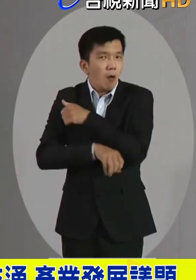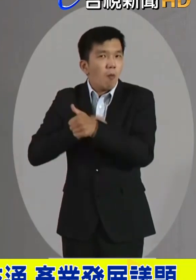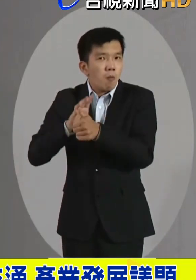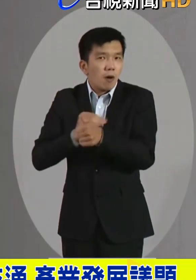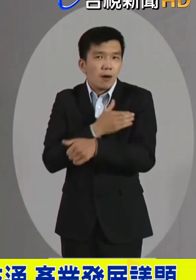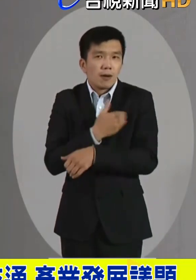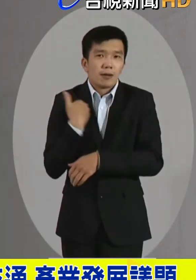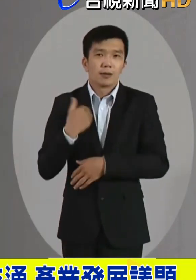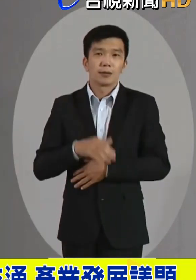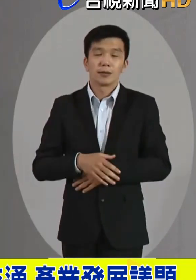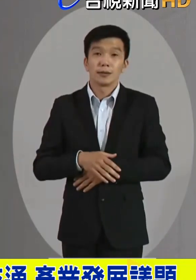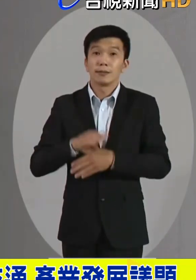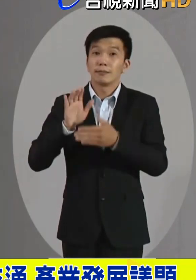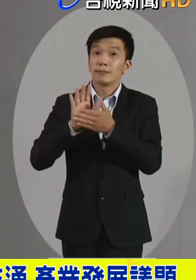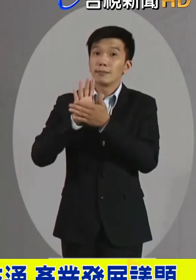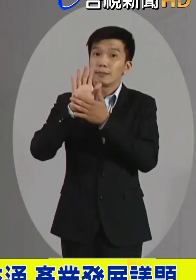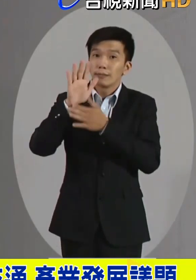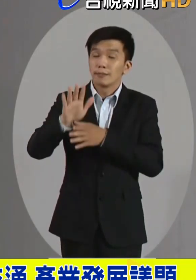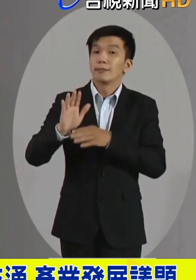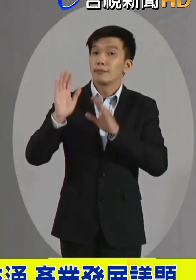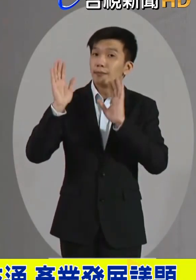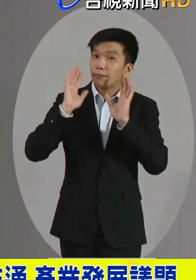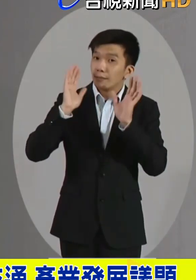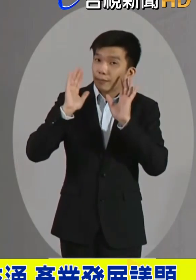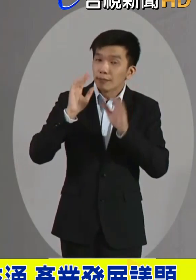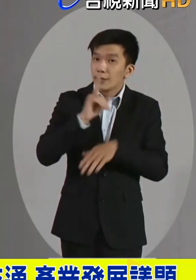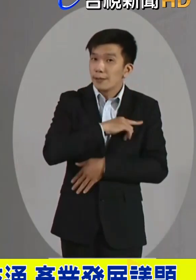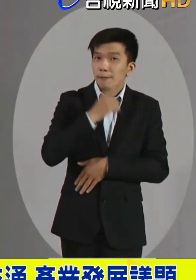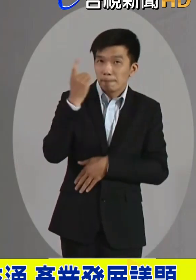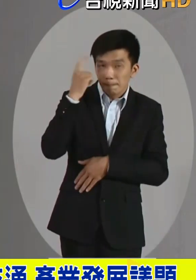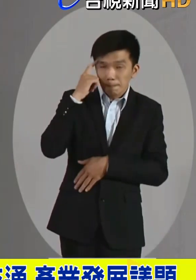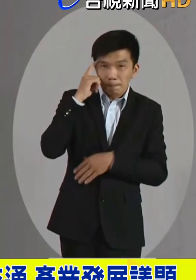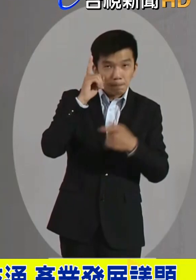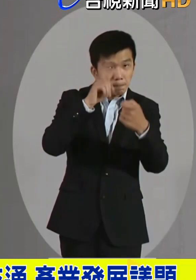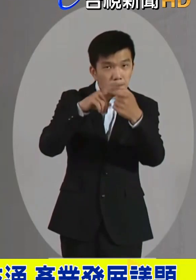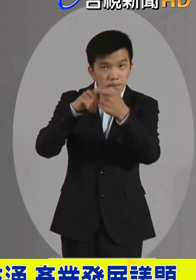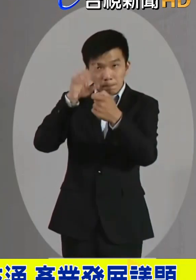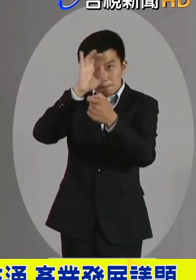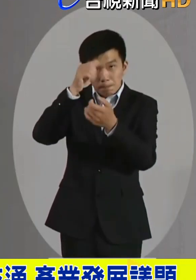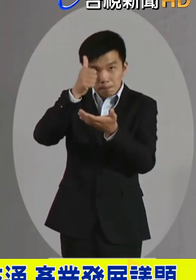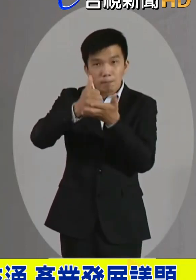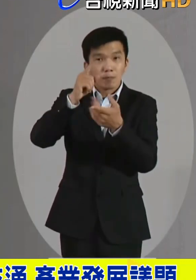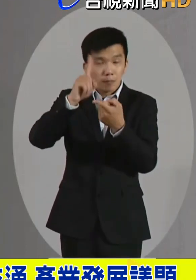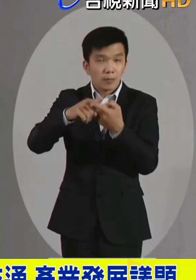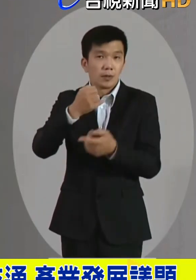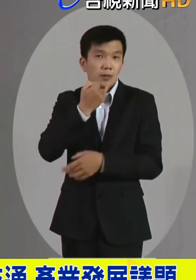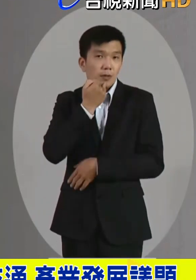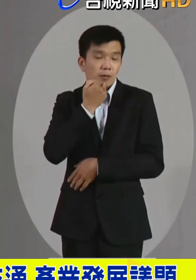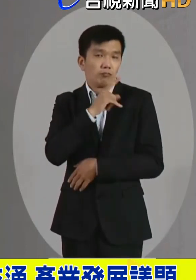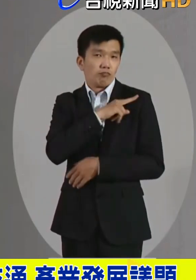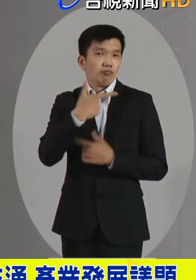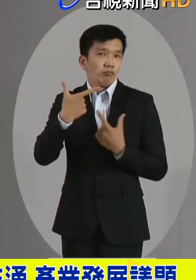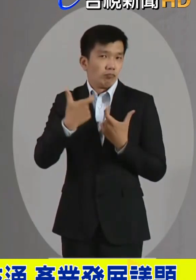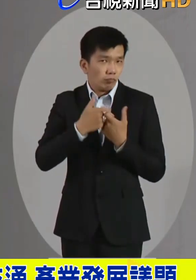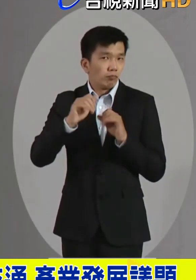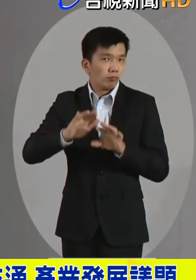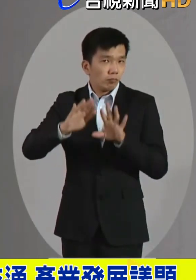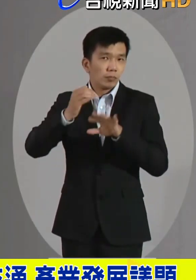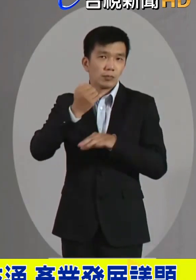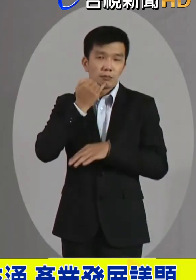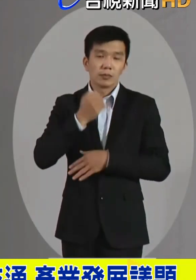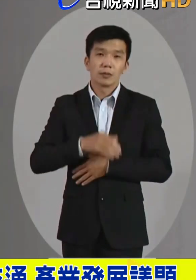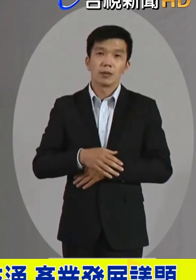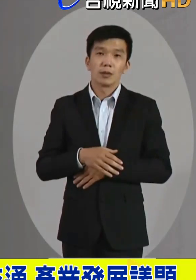常识，未来孩子才能找到自己的方向去发展自己的未来。 让他